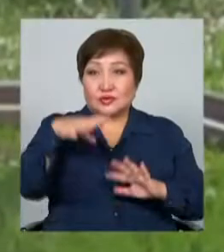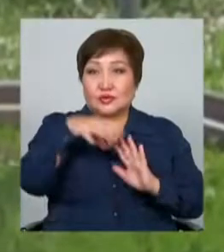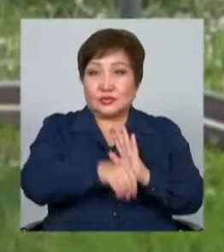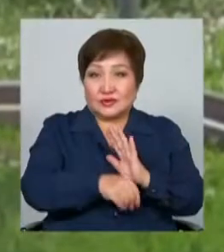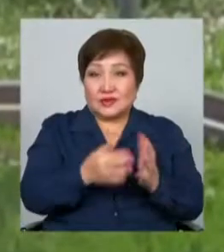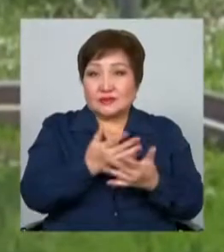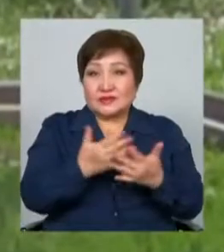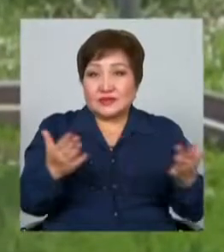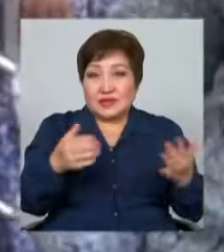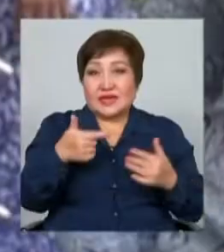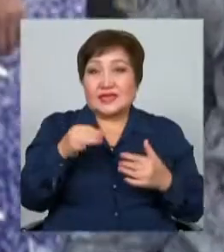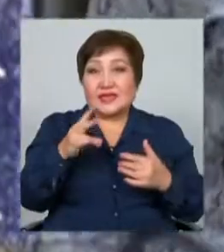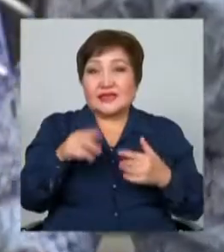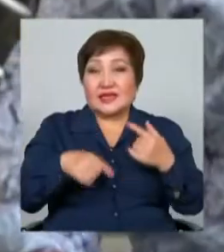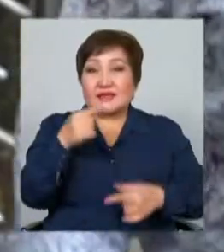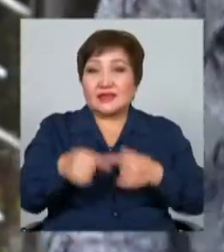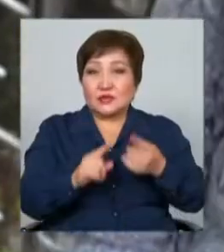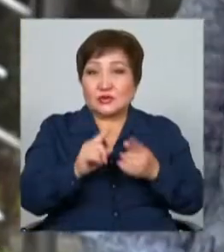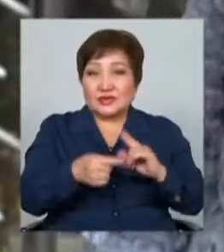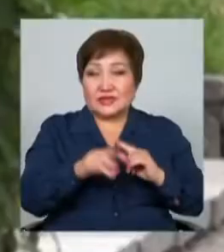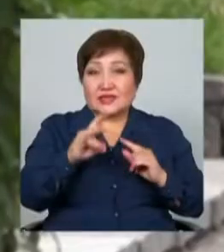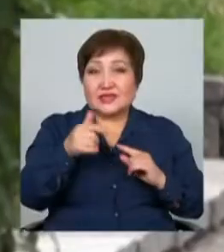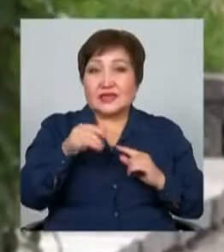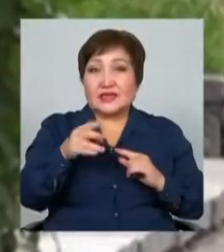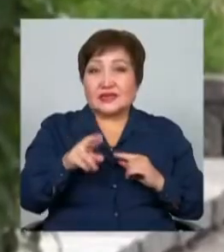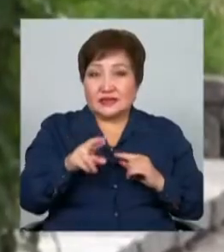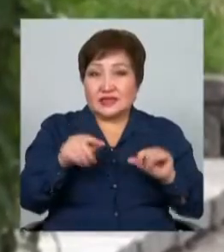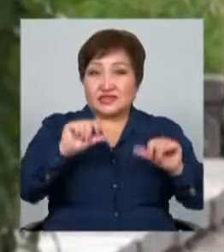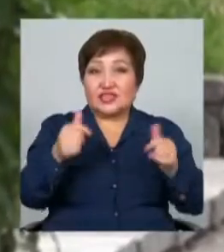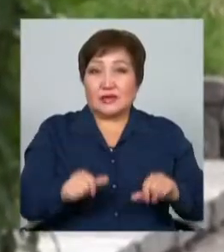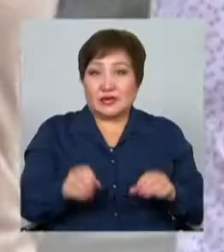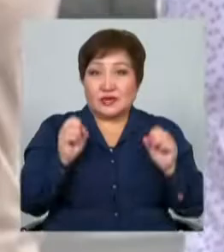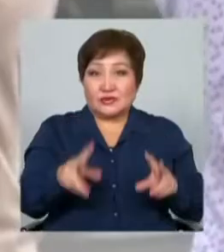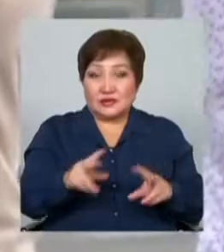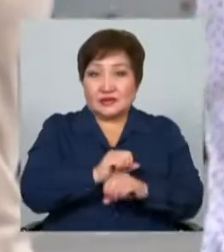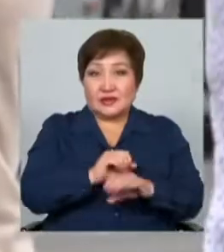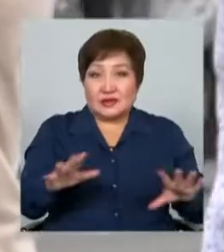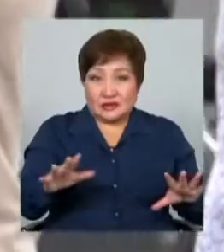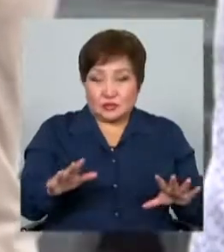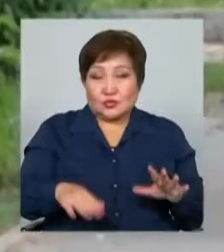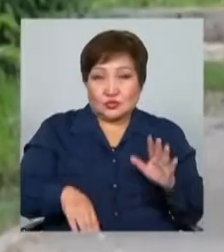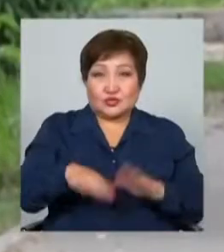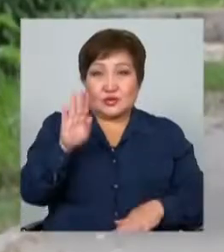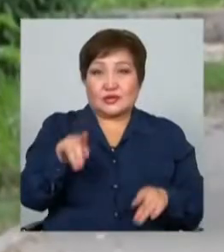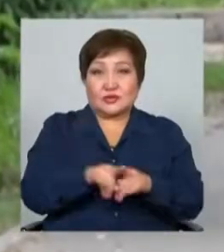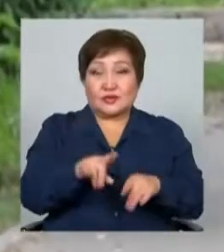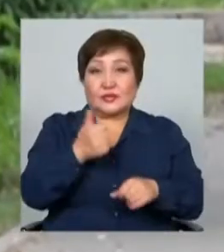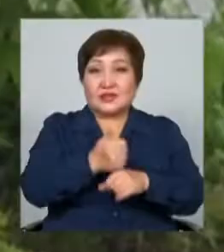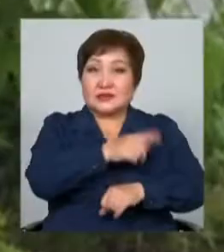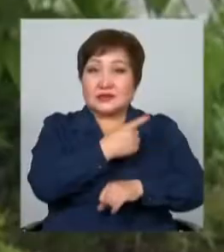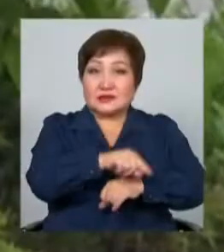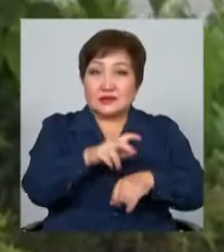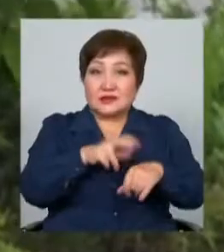көп генетикалық өзгерістері бар нигериялық еташ тамы қауіпті. Оның таралу қарқыны да жоғары. Алматы қаласының бас санитар дәрігері жаңа